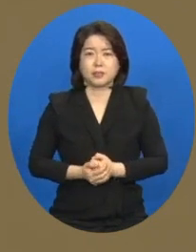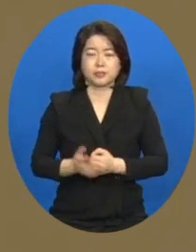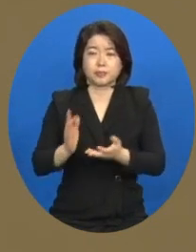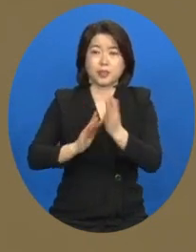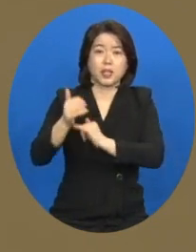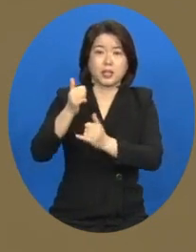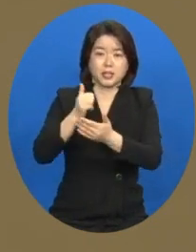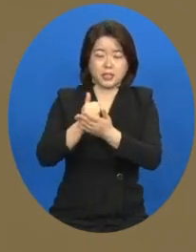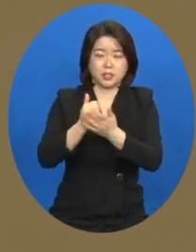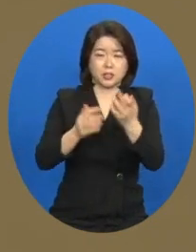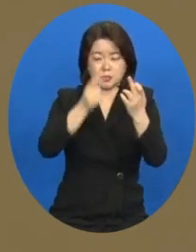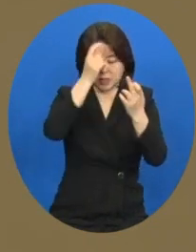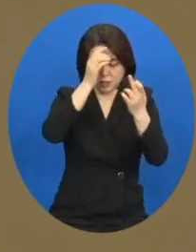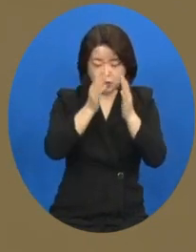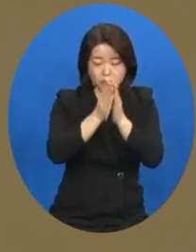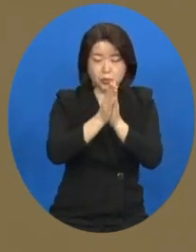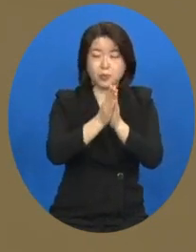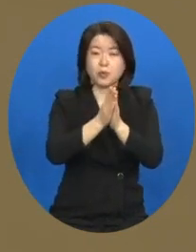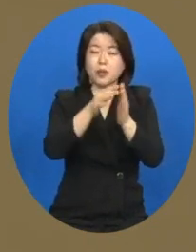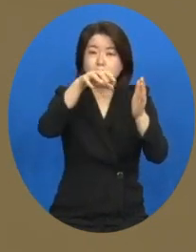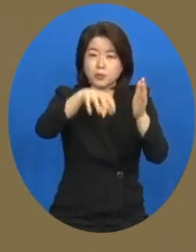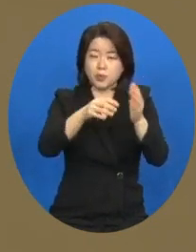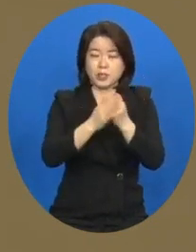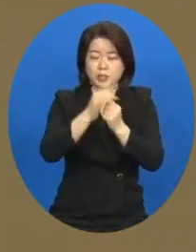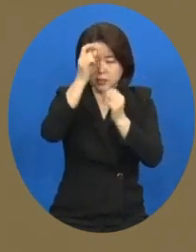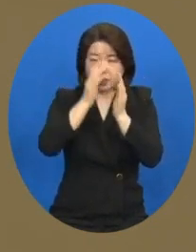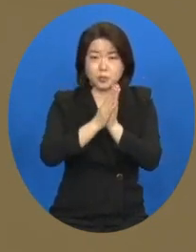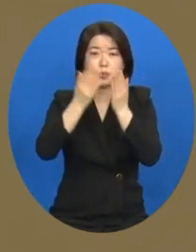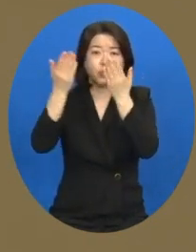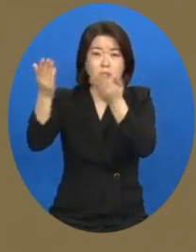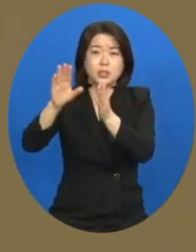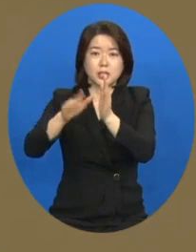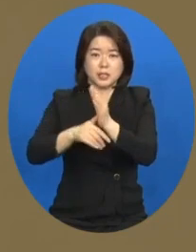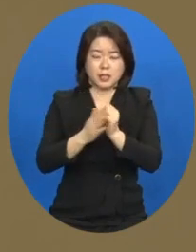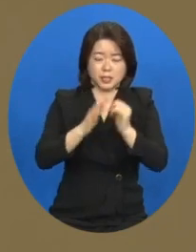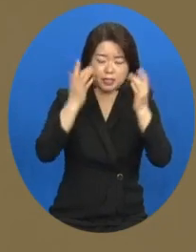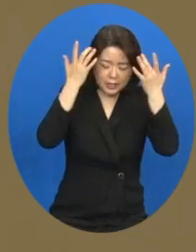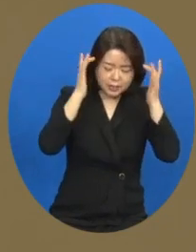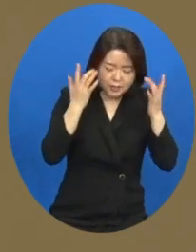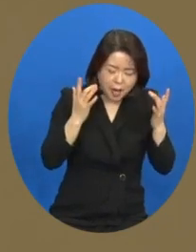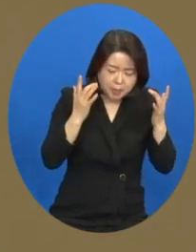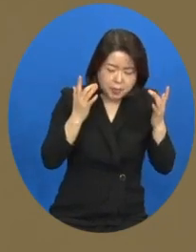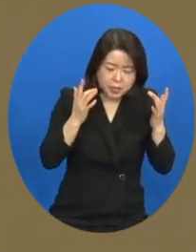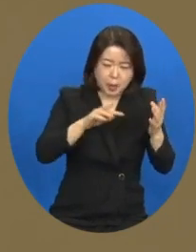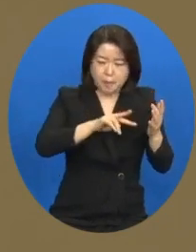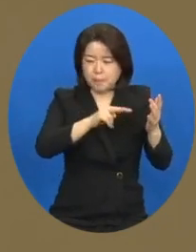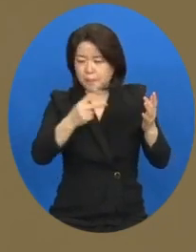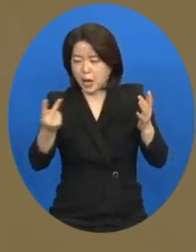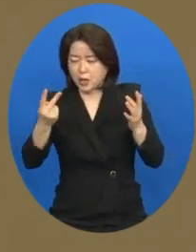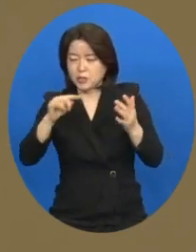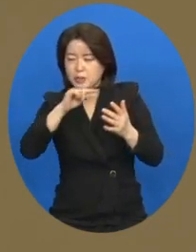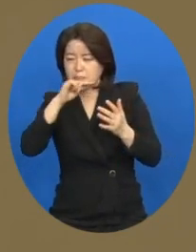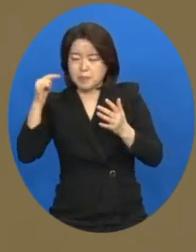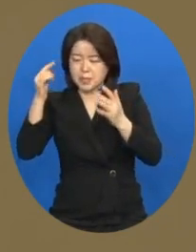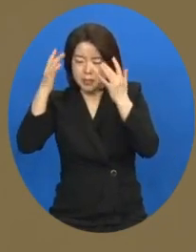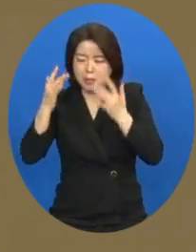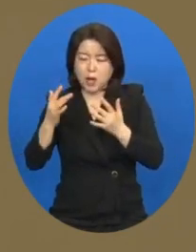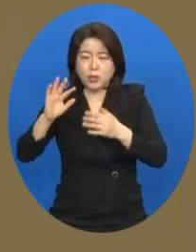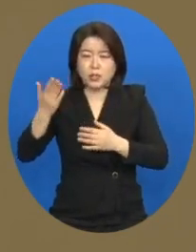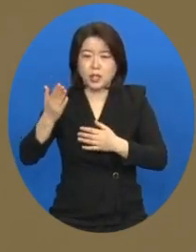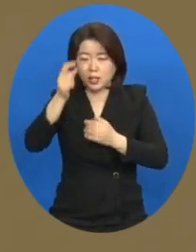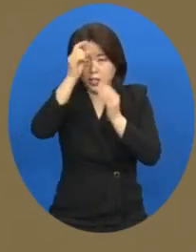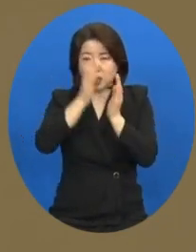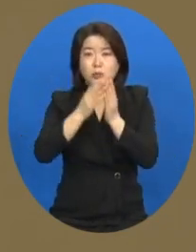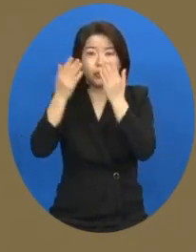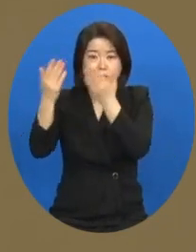예수님께서 겟세마네 동산에서 기도하실 때 땀방울이 핏방울이 되도록 기도하셨다고 하셨는데 그때 그